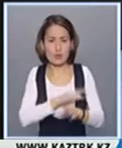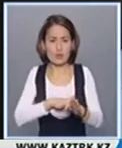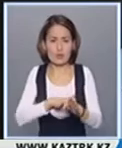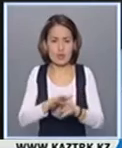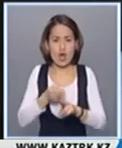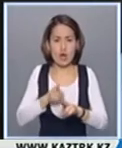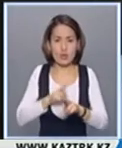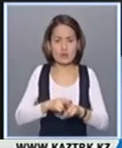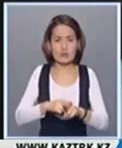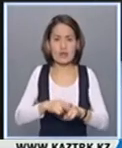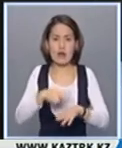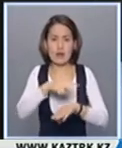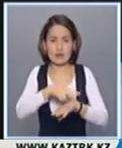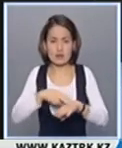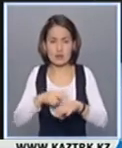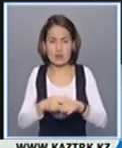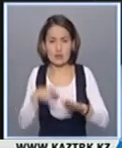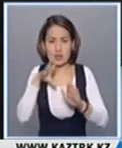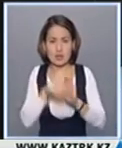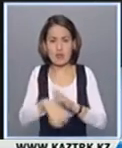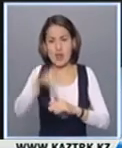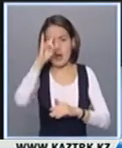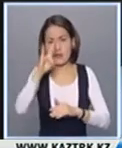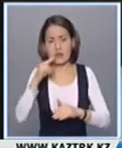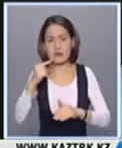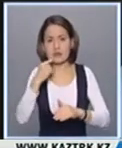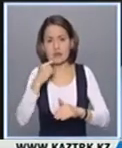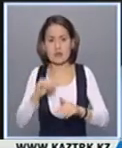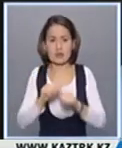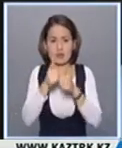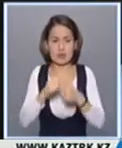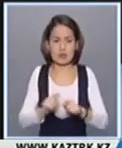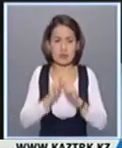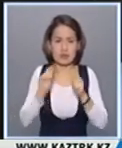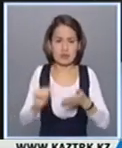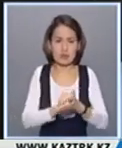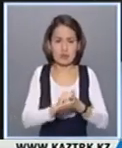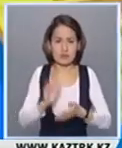жұмысты осы министрліктің саласына енгізсе, бұдан да дұрысырақ, нақтырақ болады деп ойлаймын.